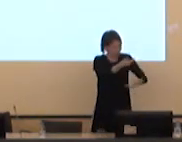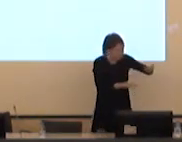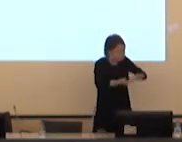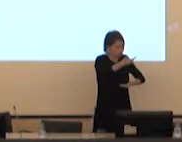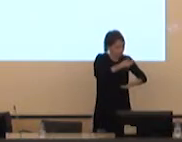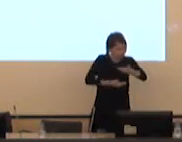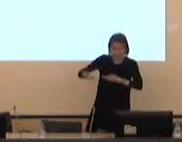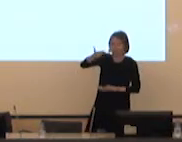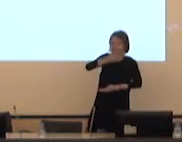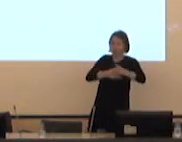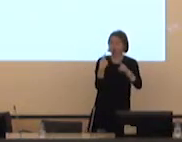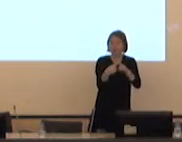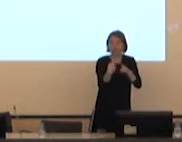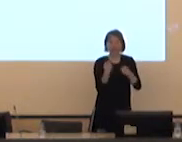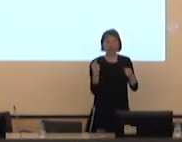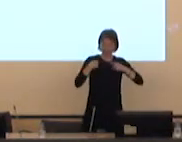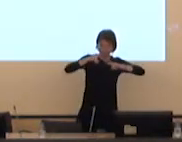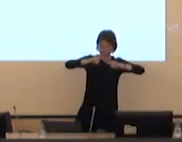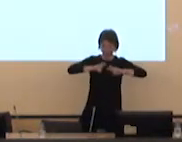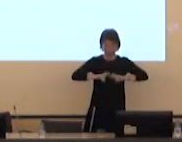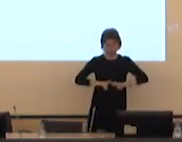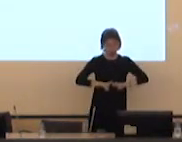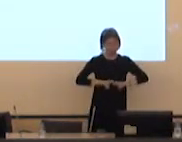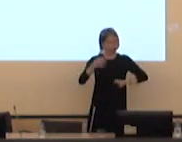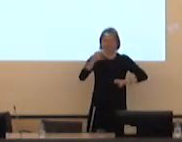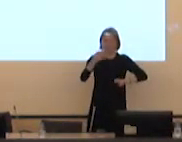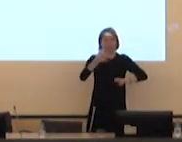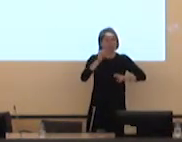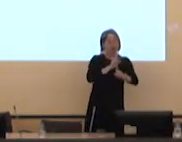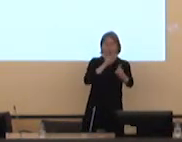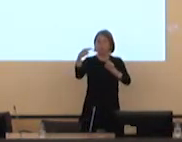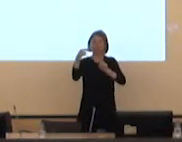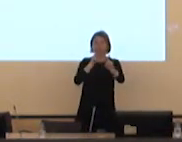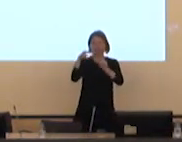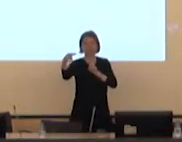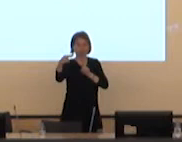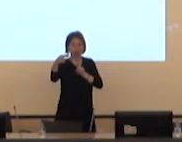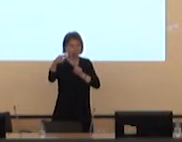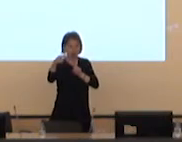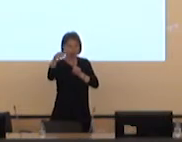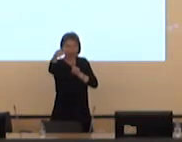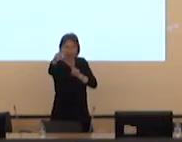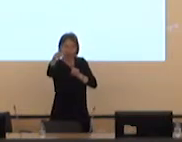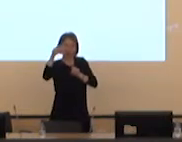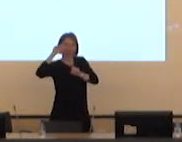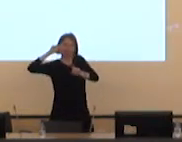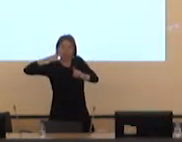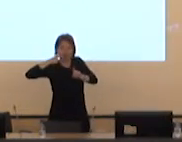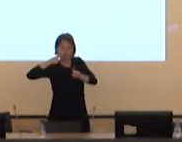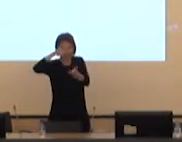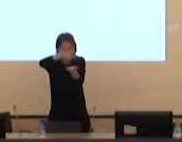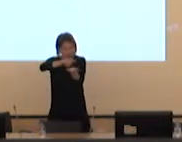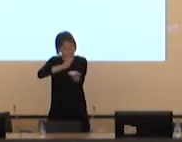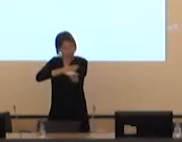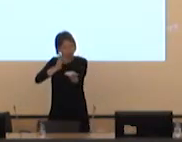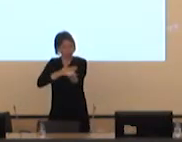al món de la llengua de signes. Això és importantíssim, perquè per fer recerca s'ha de fer